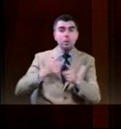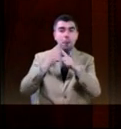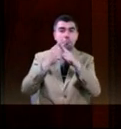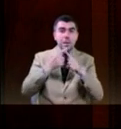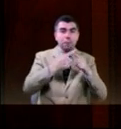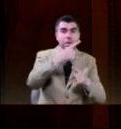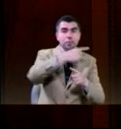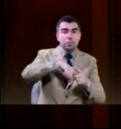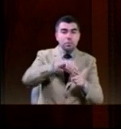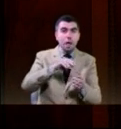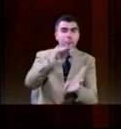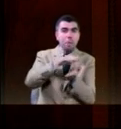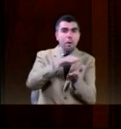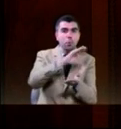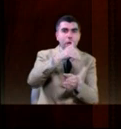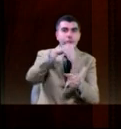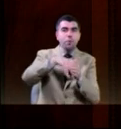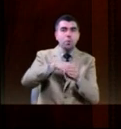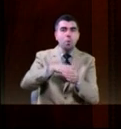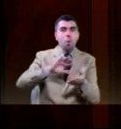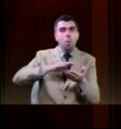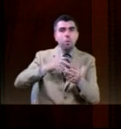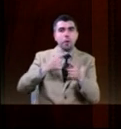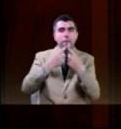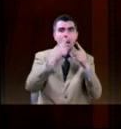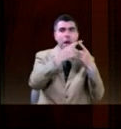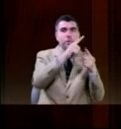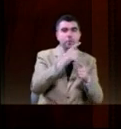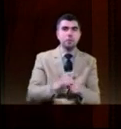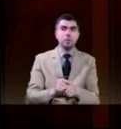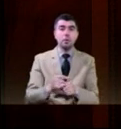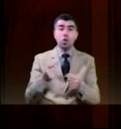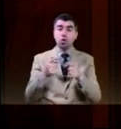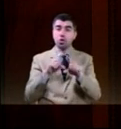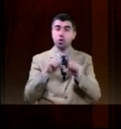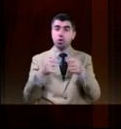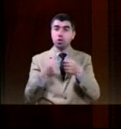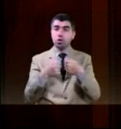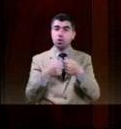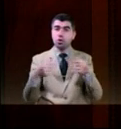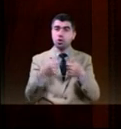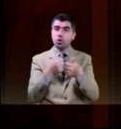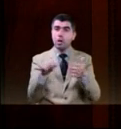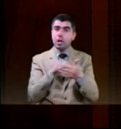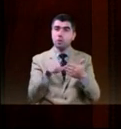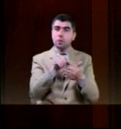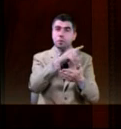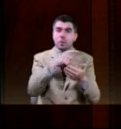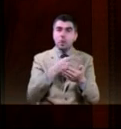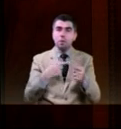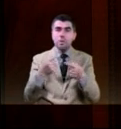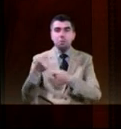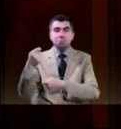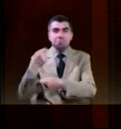المالي لارصدته الاحتياطيه والمردوديه المحققه لكل صنف من الاصول، وعبر هذه العمليه تتم المصادقه على مدى احترام مسطرة